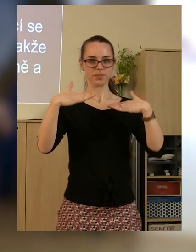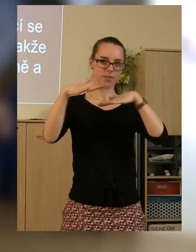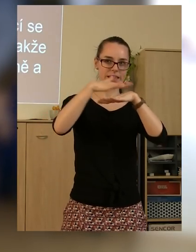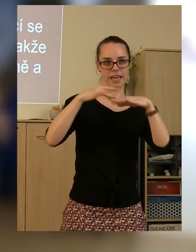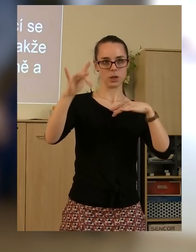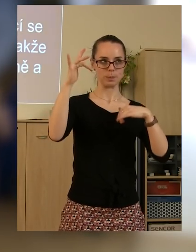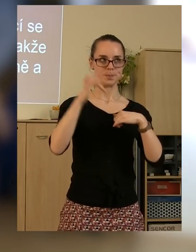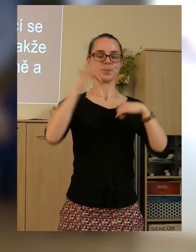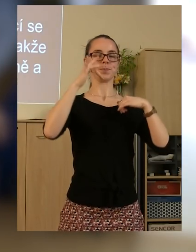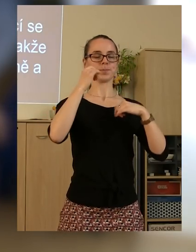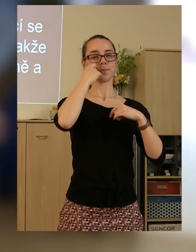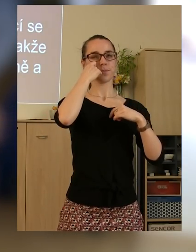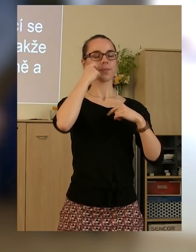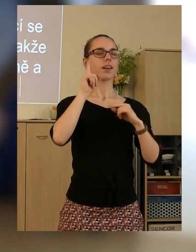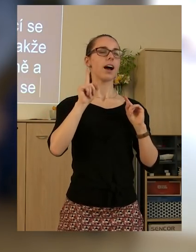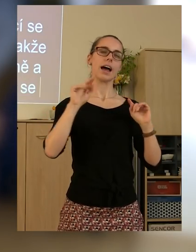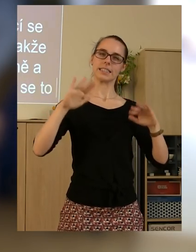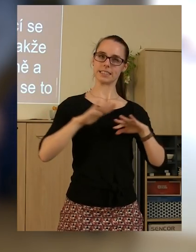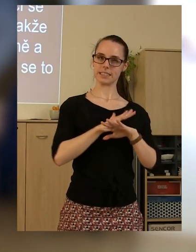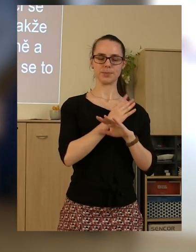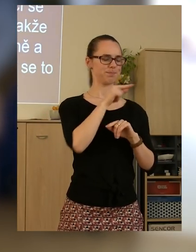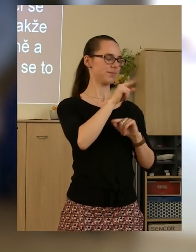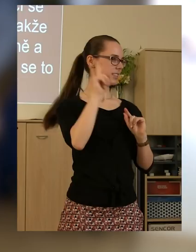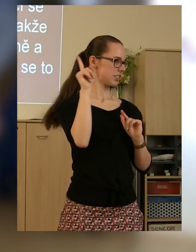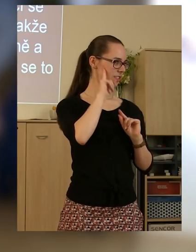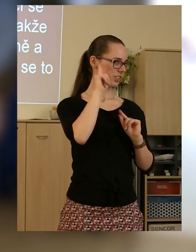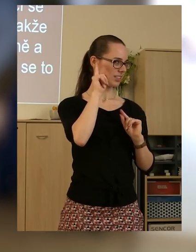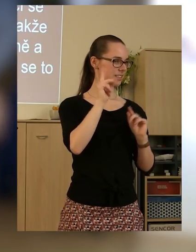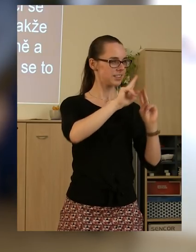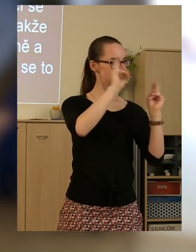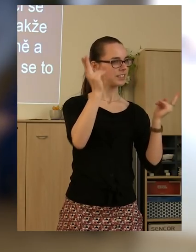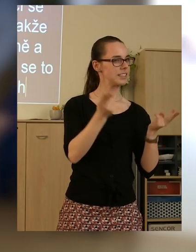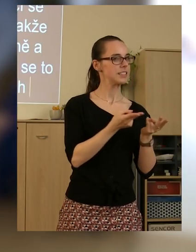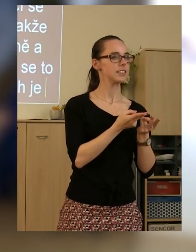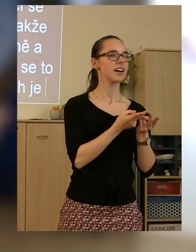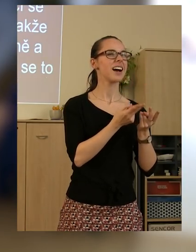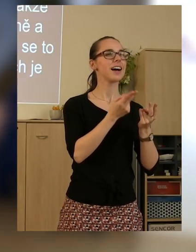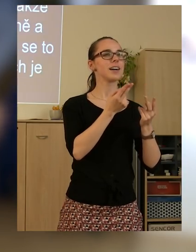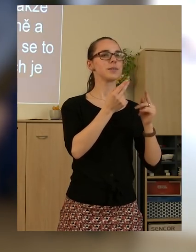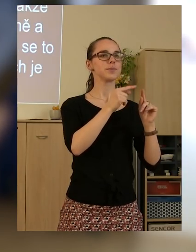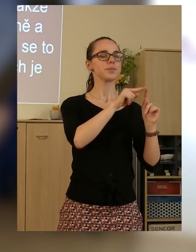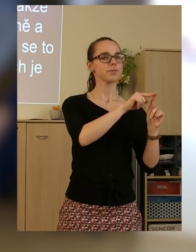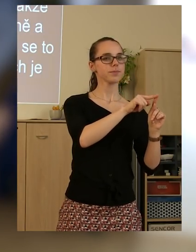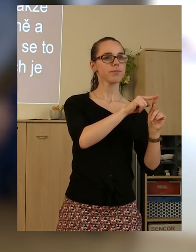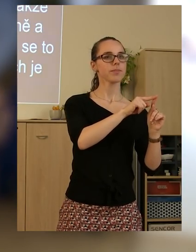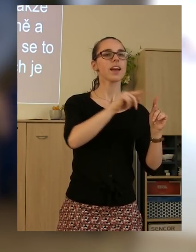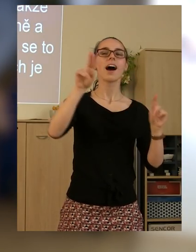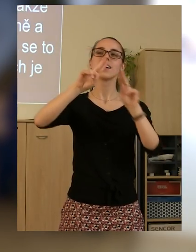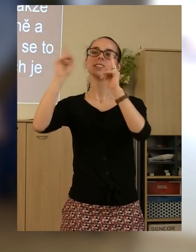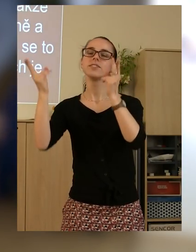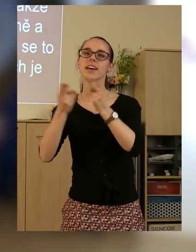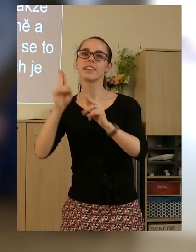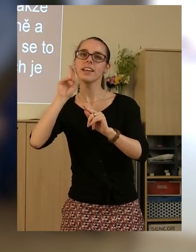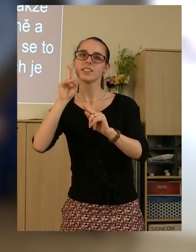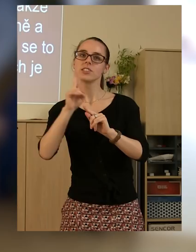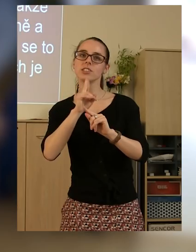dotknout, svět slyšících je bližší duši a svět neslyšících je